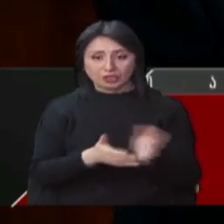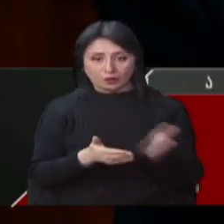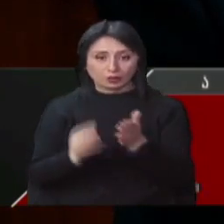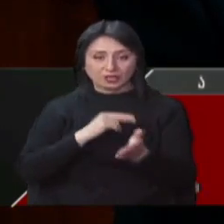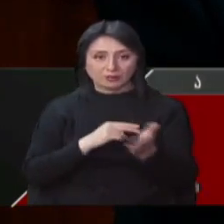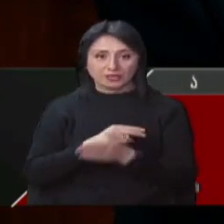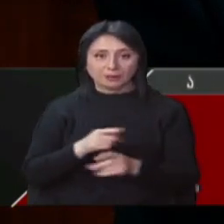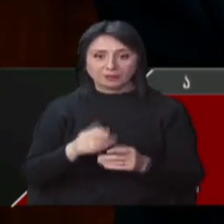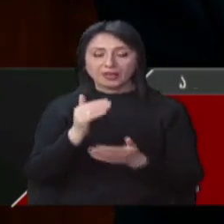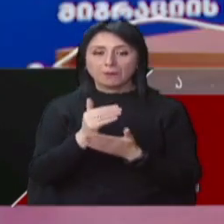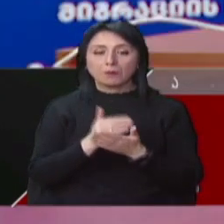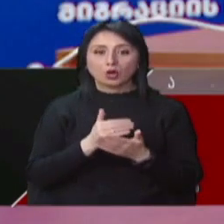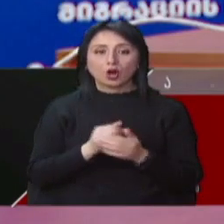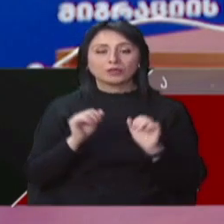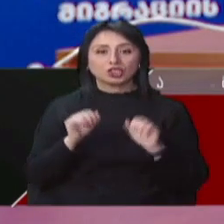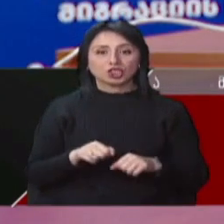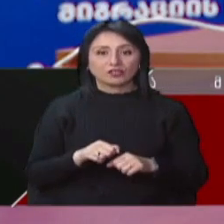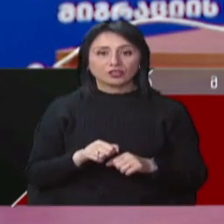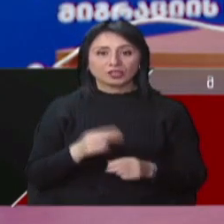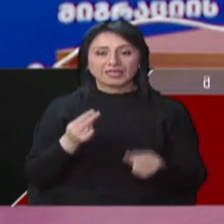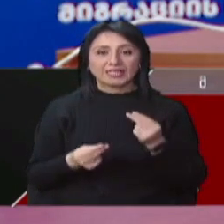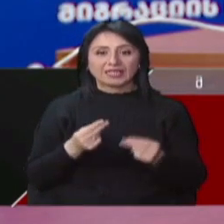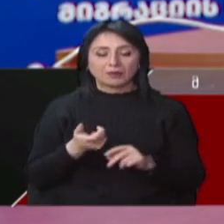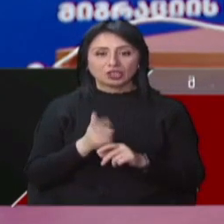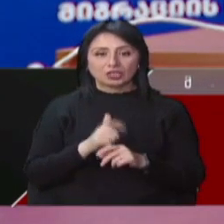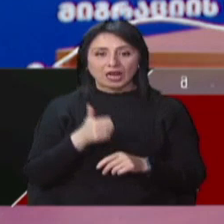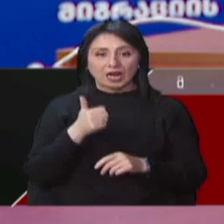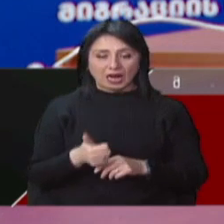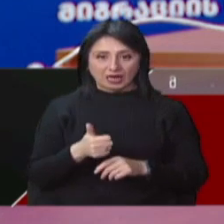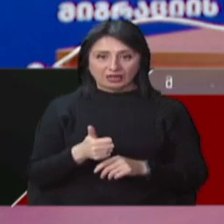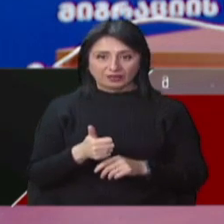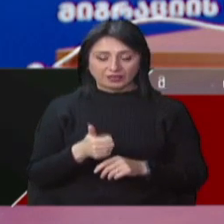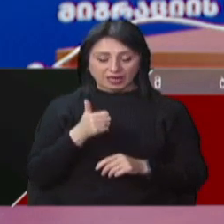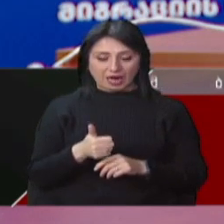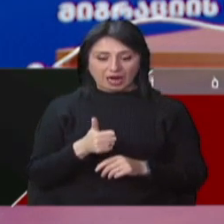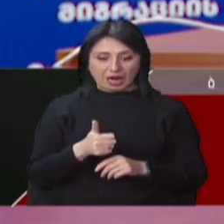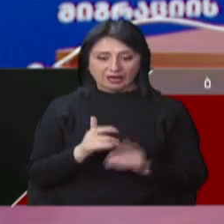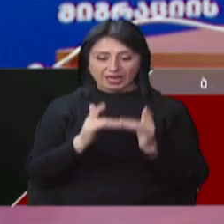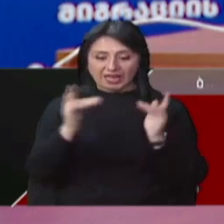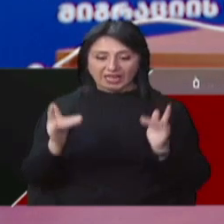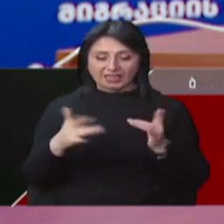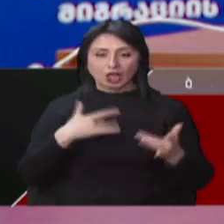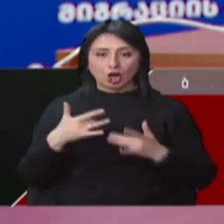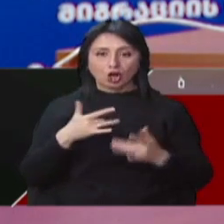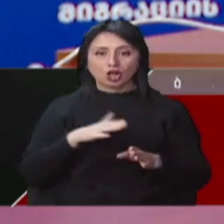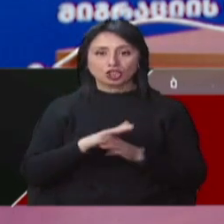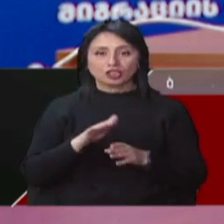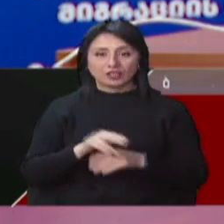შეუძლიათ. ამ პროგრამას შეუძლია რომ ითამაშოს ძალიან კარგად ხიდის როლი